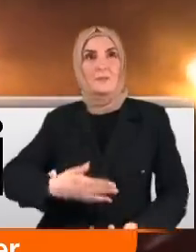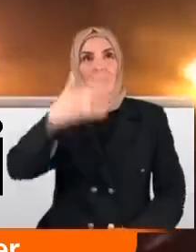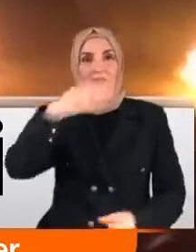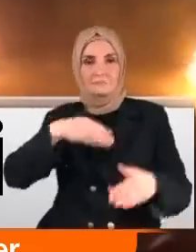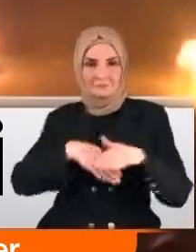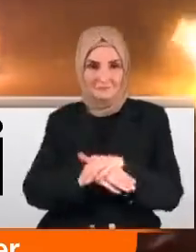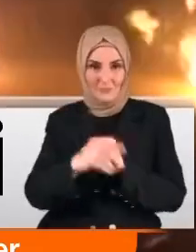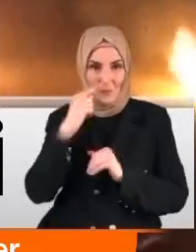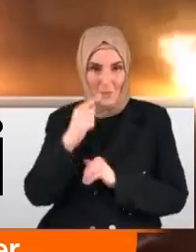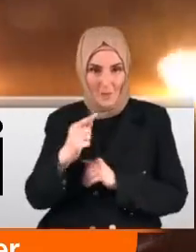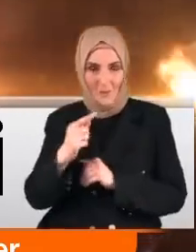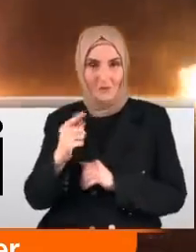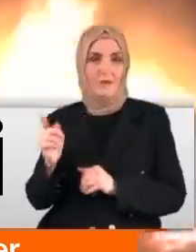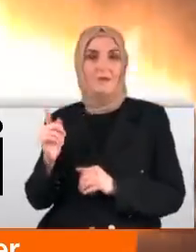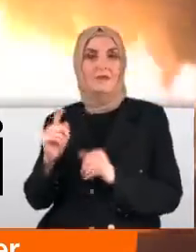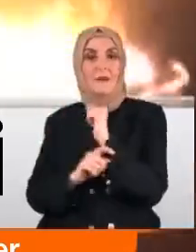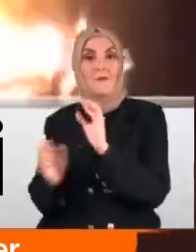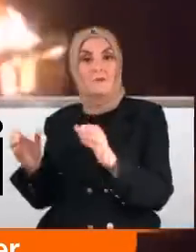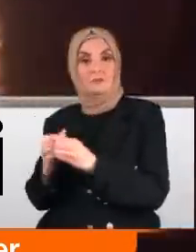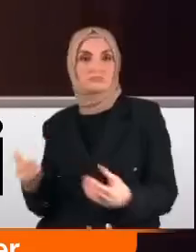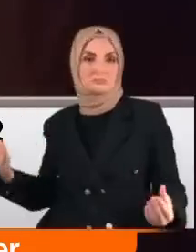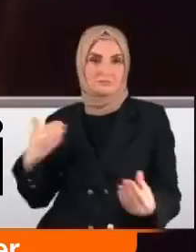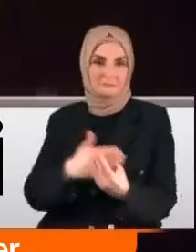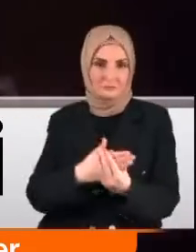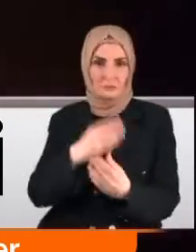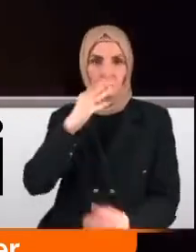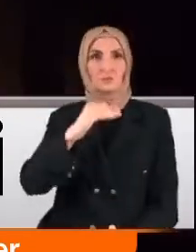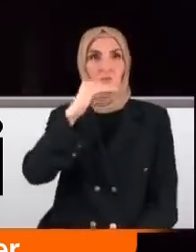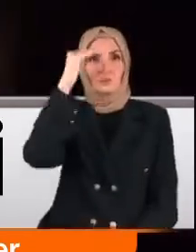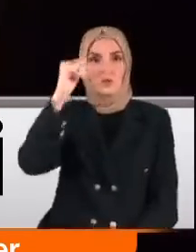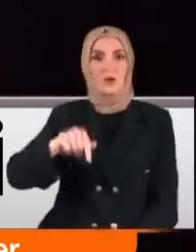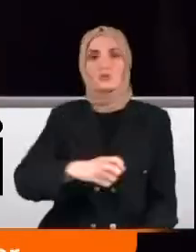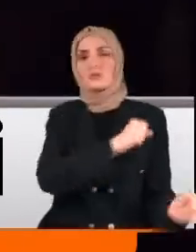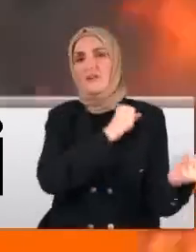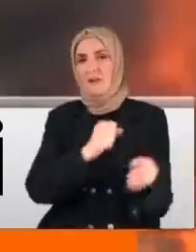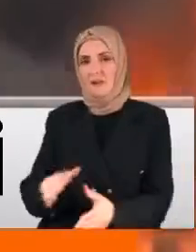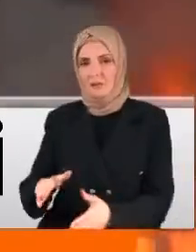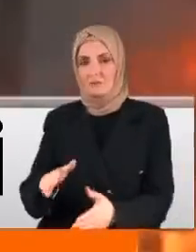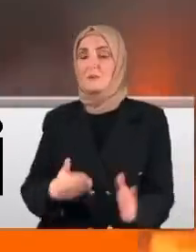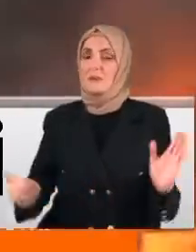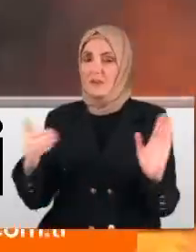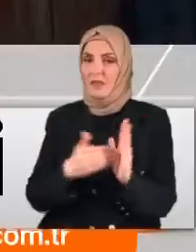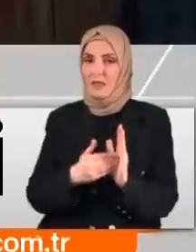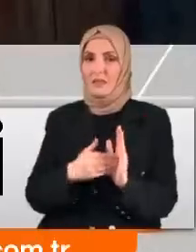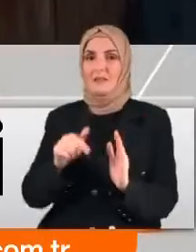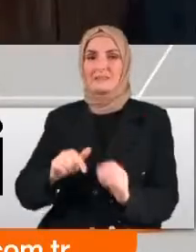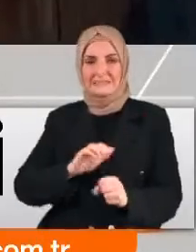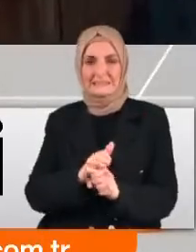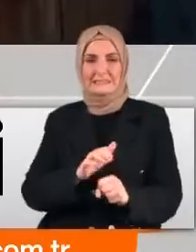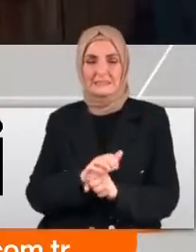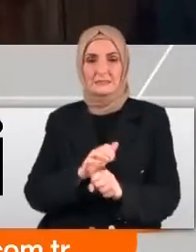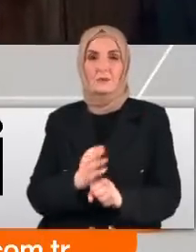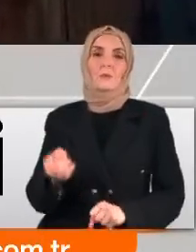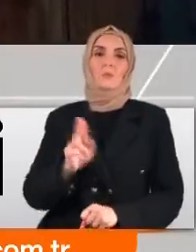kattan acımasızca aşağı attılar. Yetmedi, son nefesini verene kadar işkenceye devam ettiler. PKK'nın ne